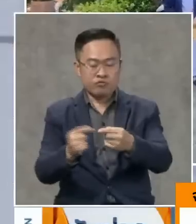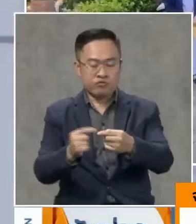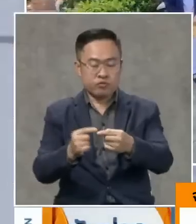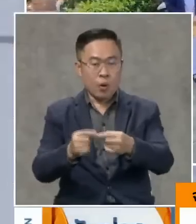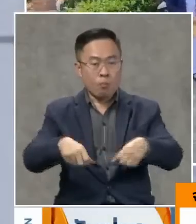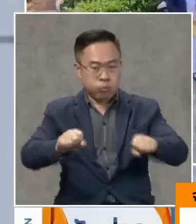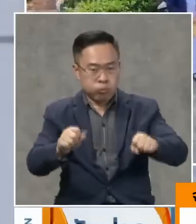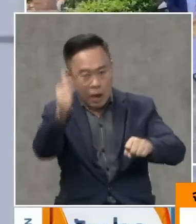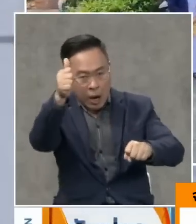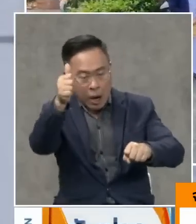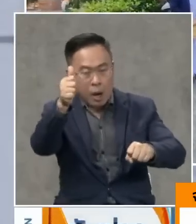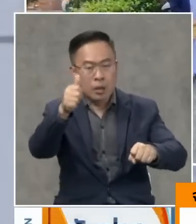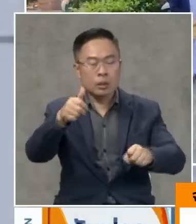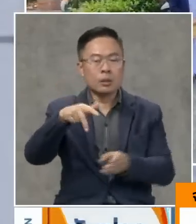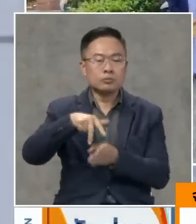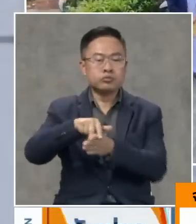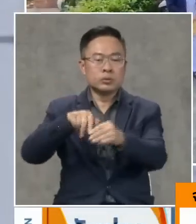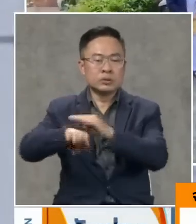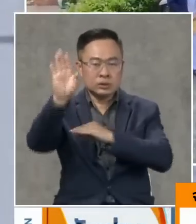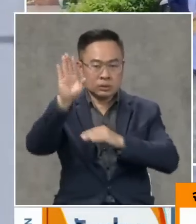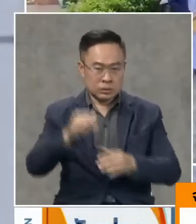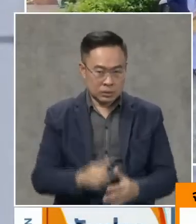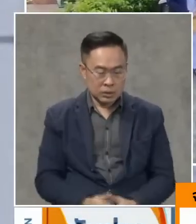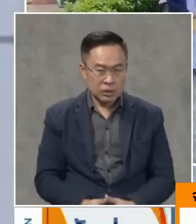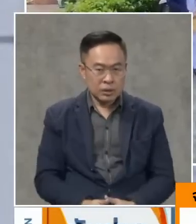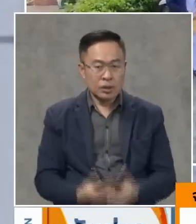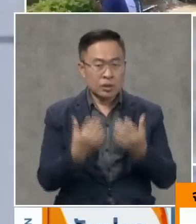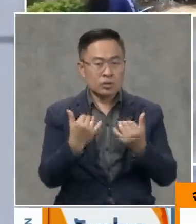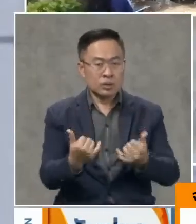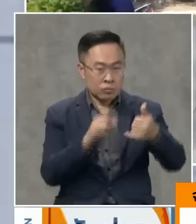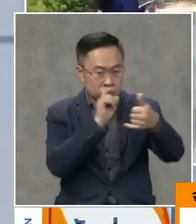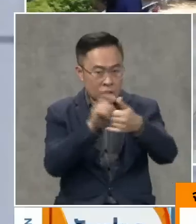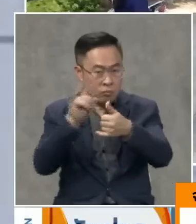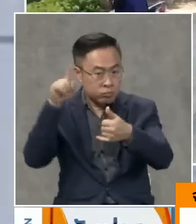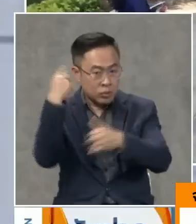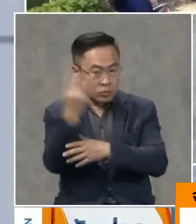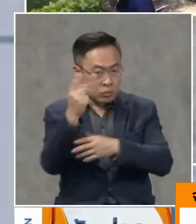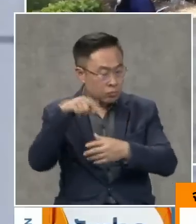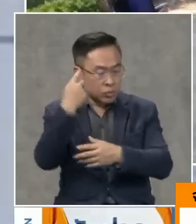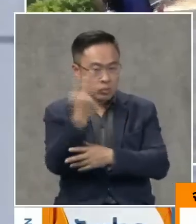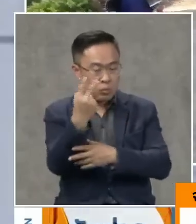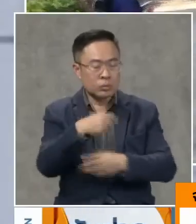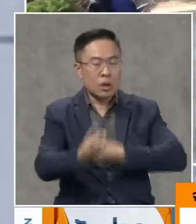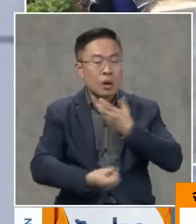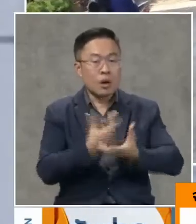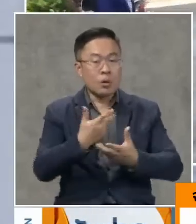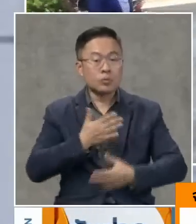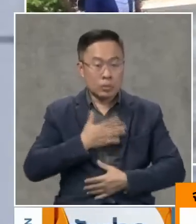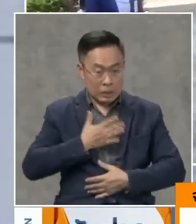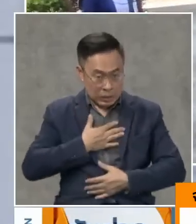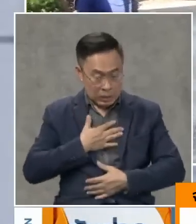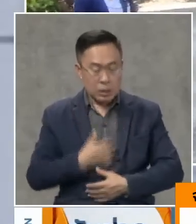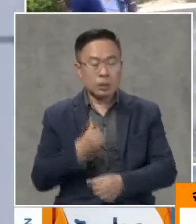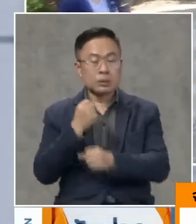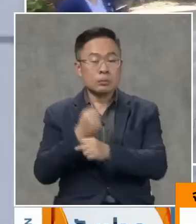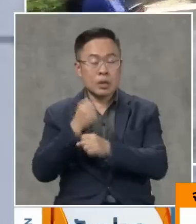คันขับหลบหนีออกไปอย่างลอยนวลเลยค่ะจากการสอบถามผู้เสียหายทั้ง2รายให้การแบบนี้ค่ะบอกว่าตนเองขี่รถมาจอ